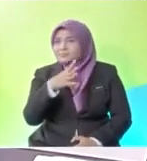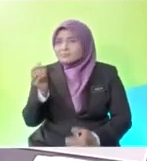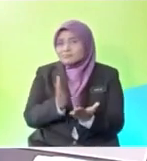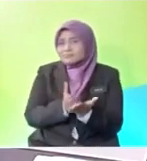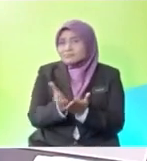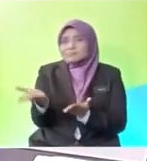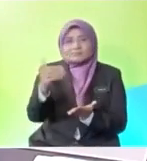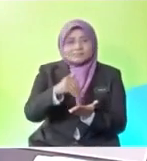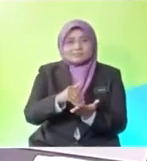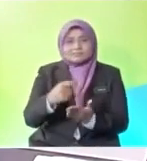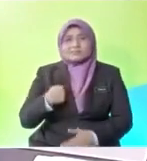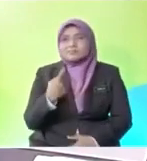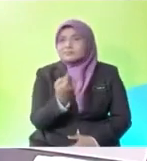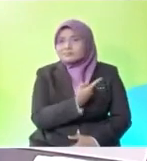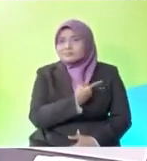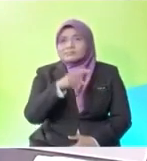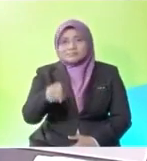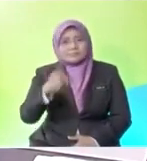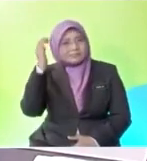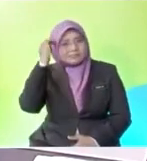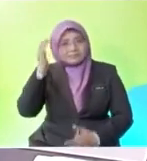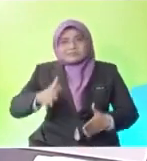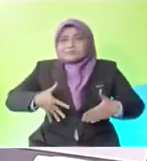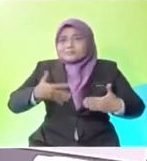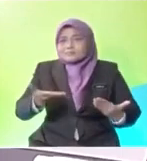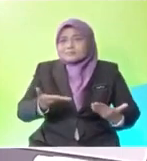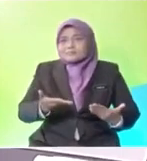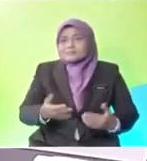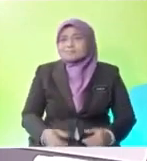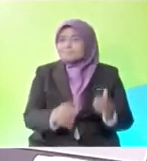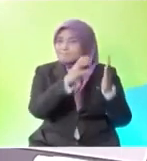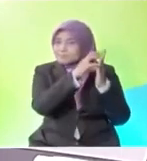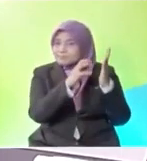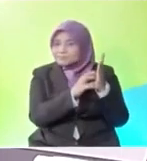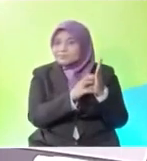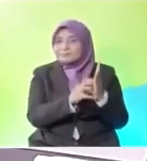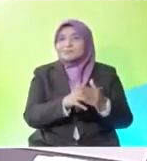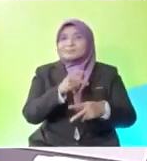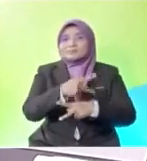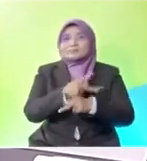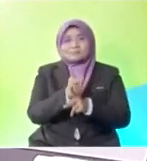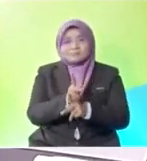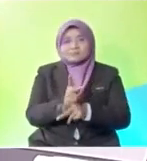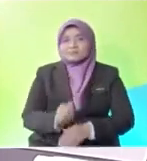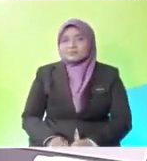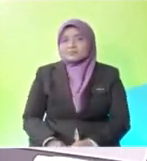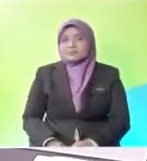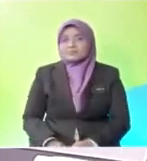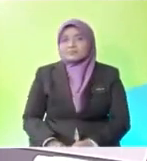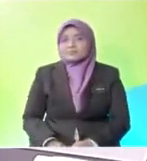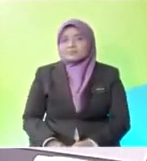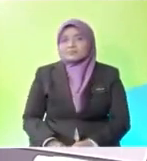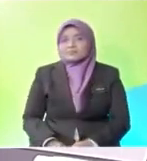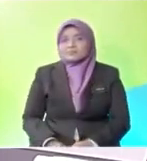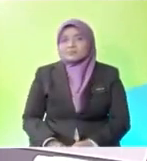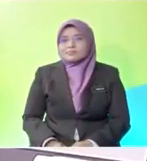kita juga karena tahu bagaimana kita ingin memasang produk kita itu Nah itu penting tapi kalau kita tahu aja untuk